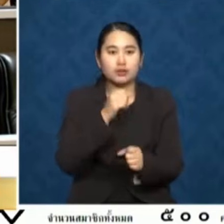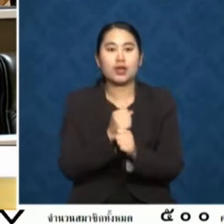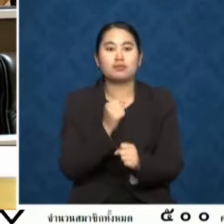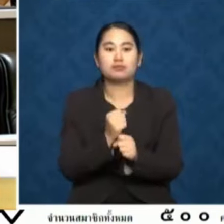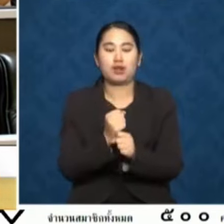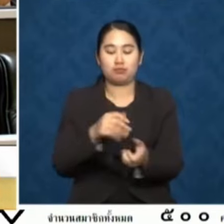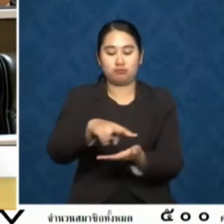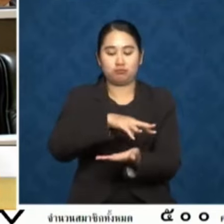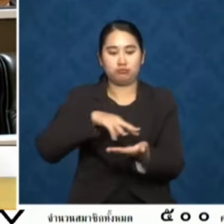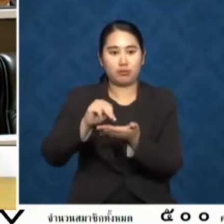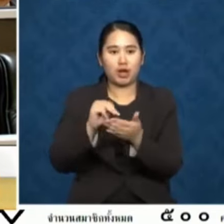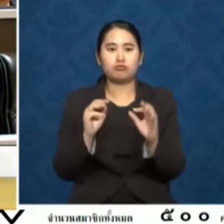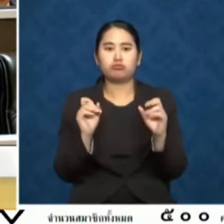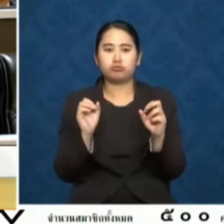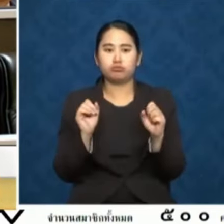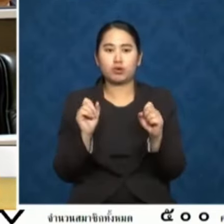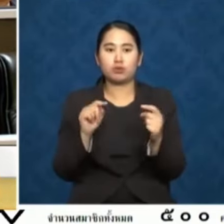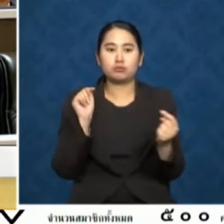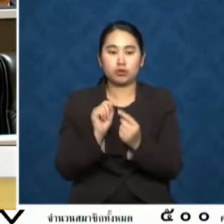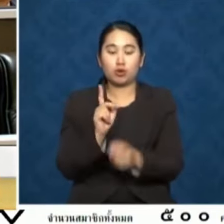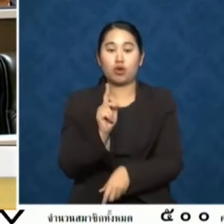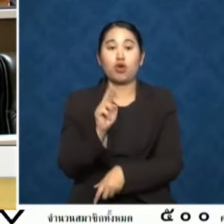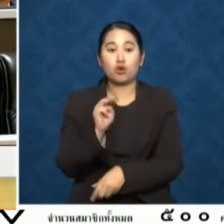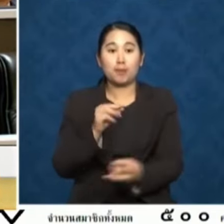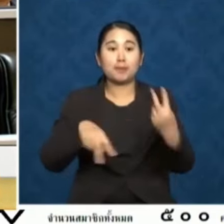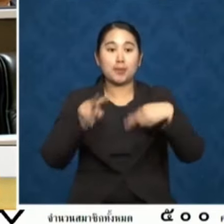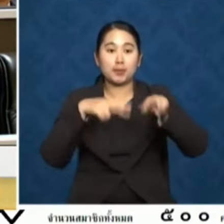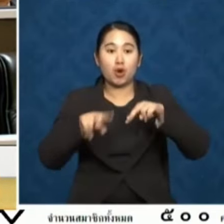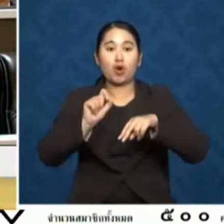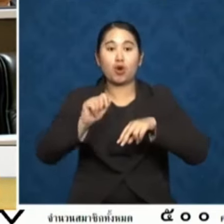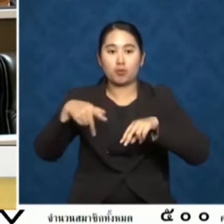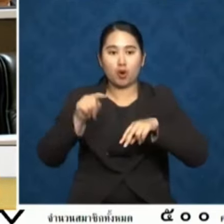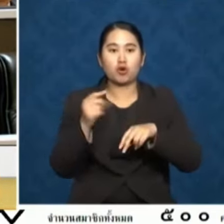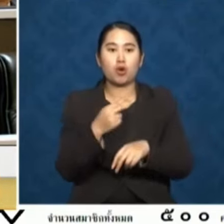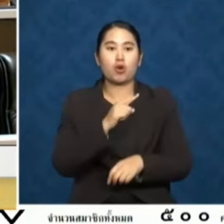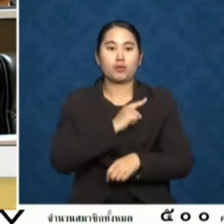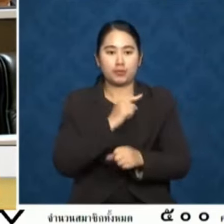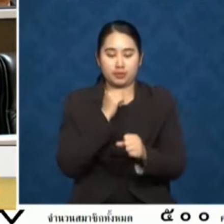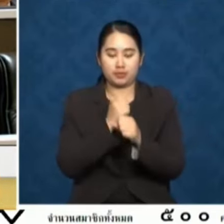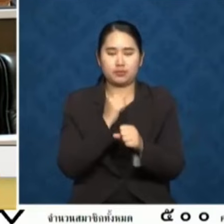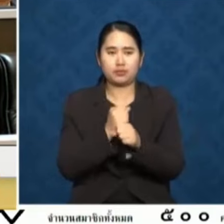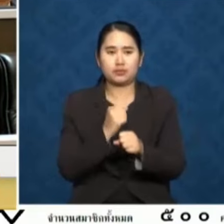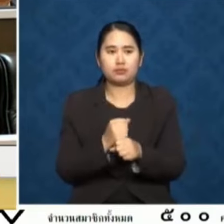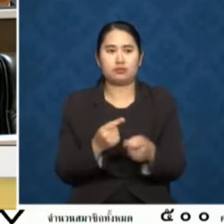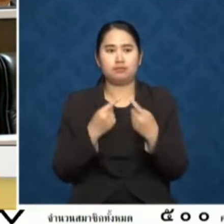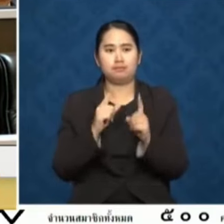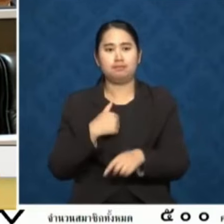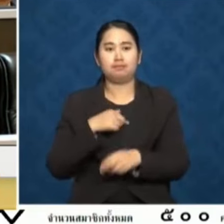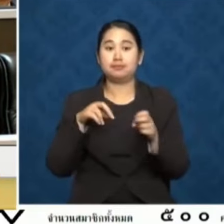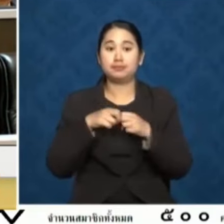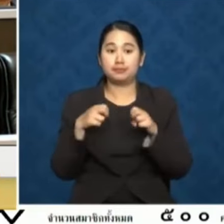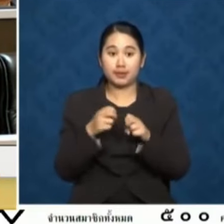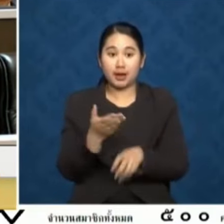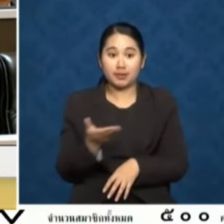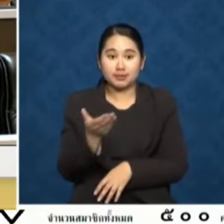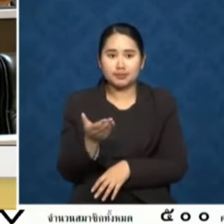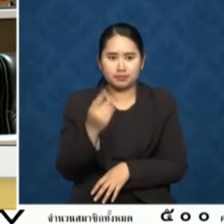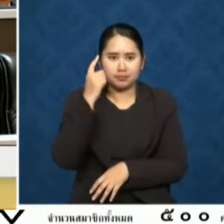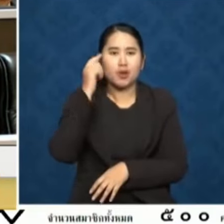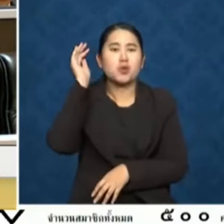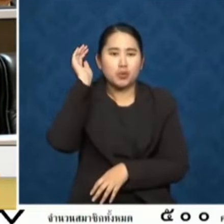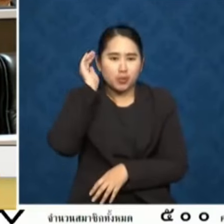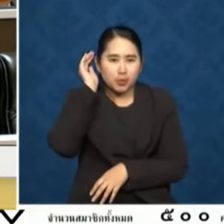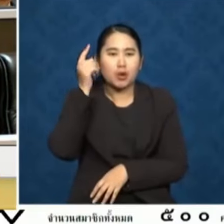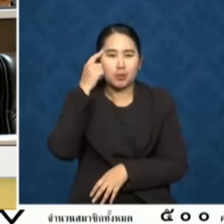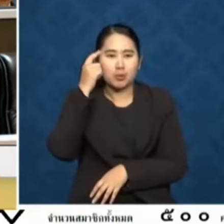าวิทยาลัยจัดสอบนะครับกรมส่งเสริมปกครองท้องถิ่นเนี่ยเป็นคนดำเนินการมันเกิดอะไรขึ้นผมเชื่อว่าเพื่อนสมาชิกนะครับคนท้